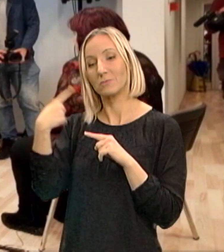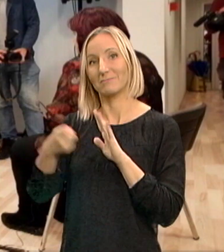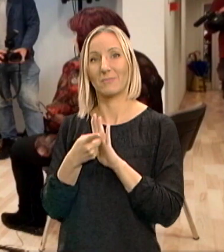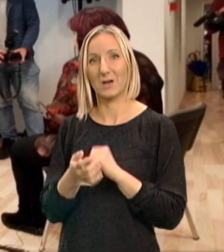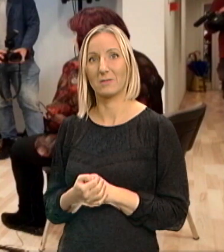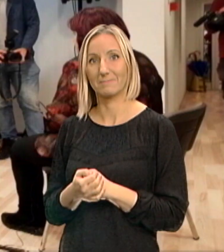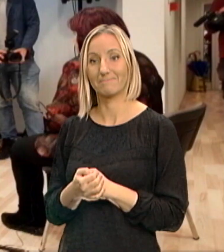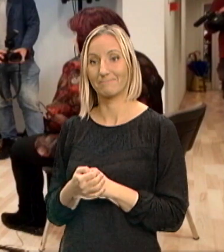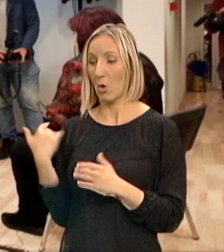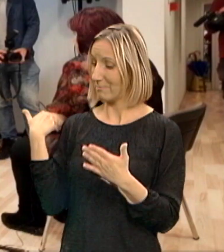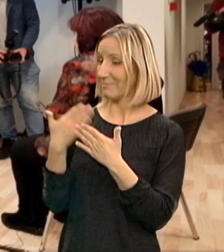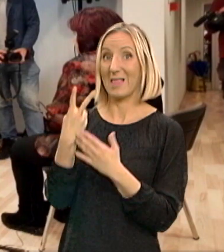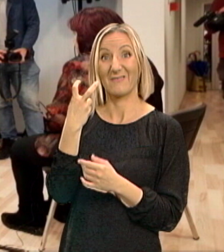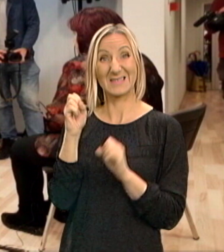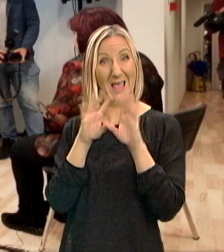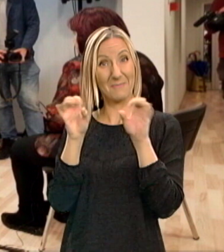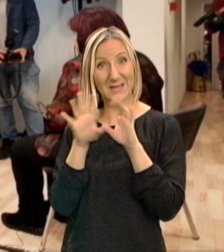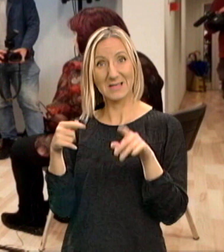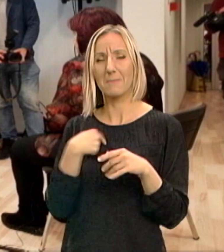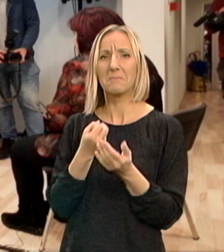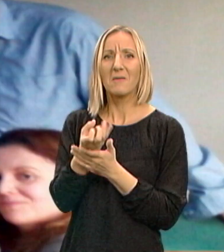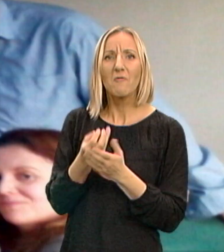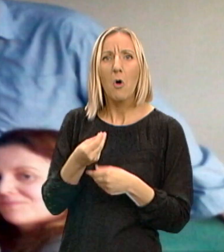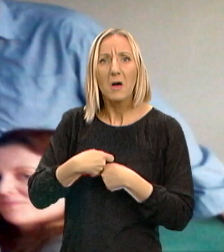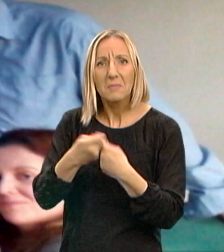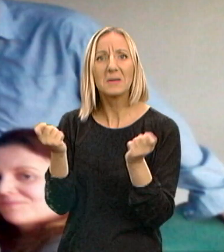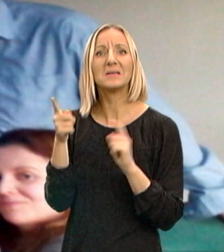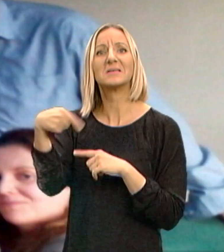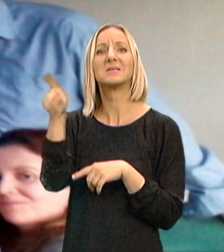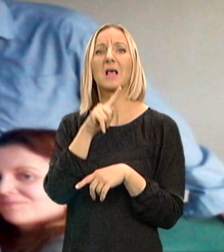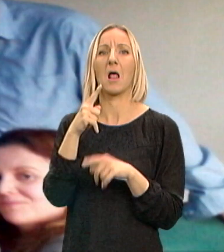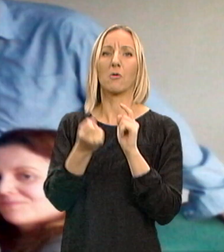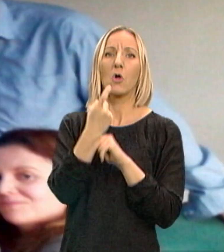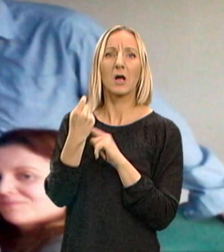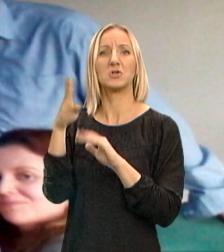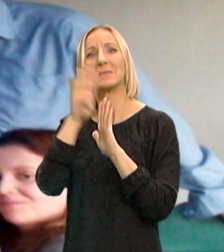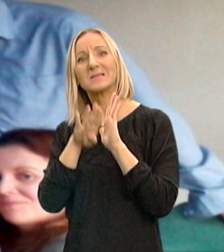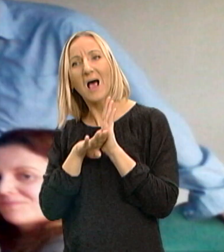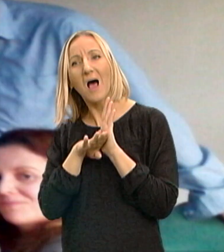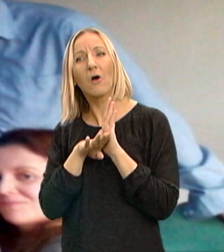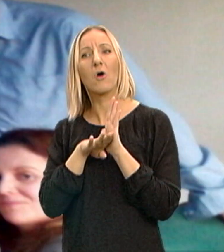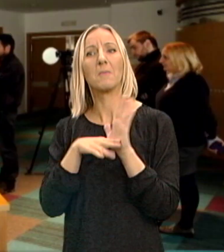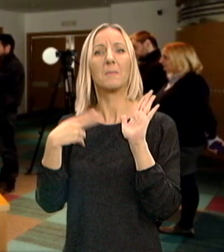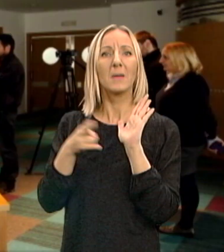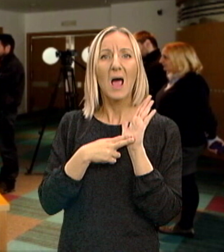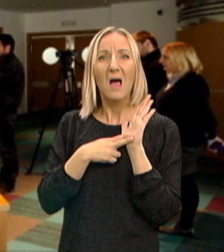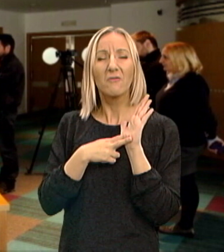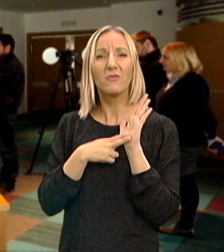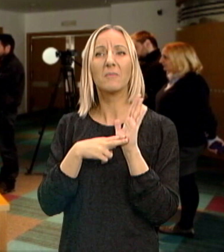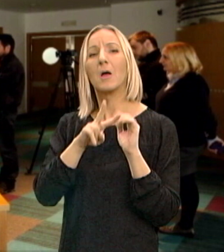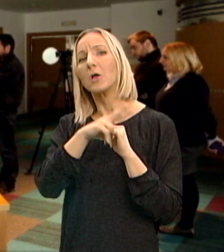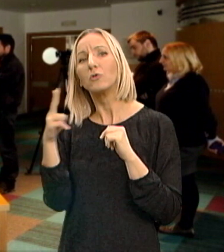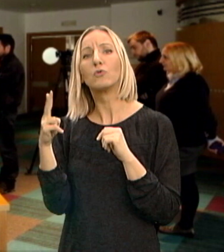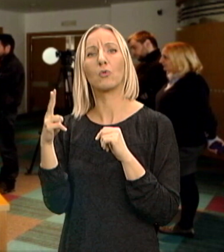prethodnih 200 emisija informisali smo vas o događajima, zakonskim aktima, pravima i drugim aspektima društvenog